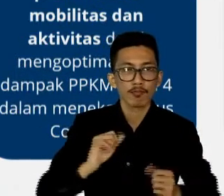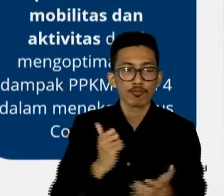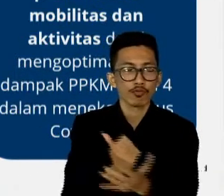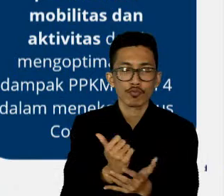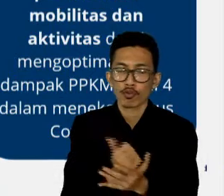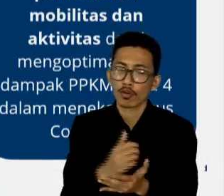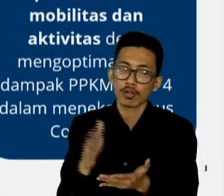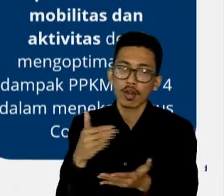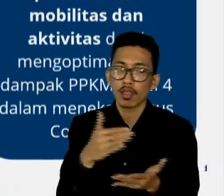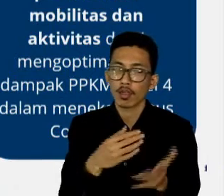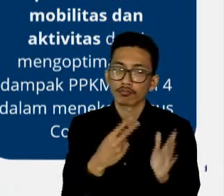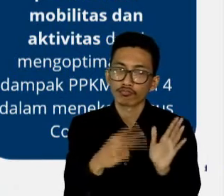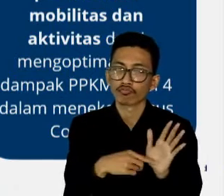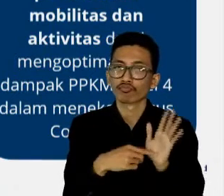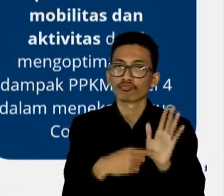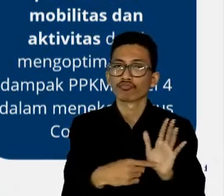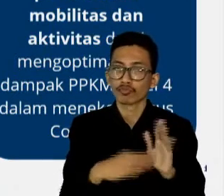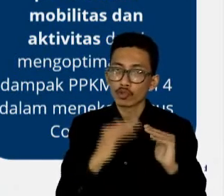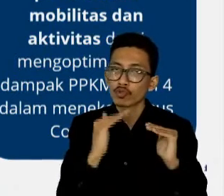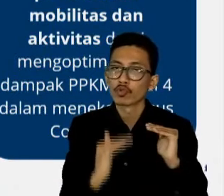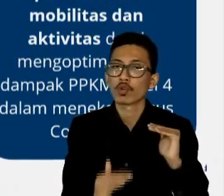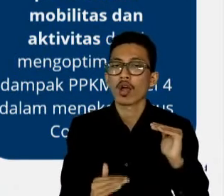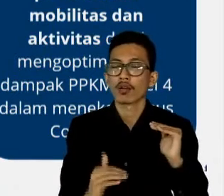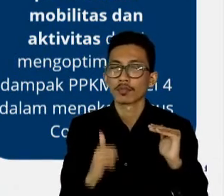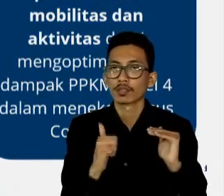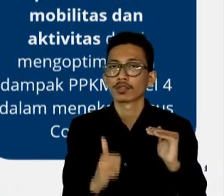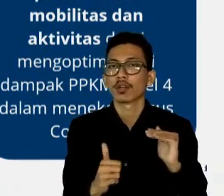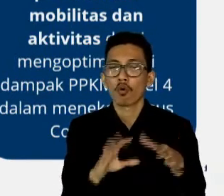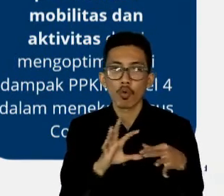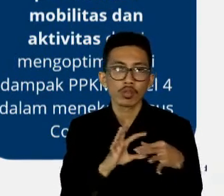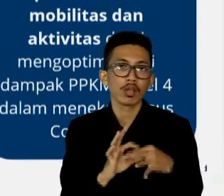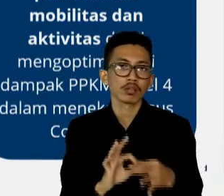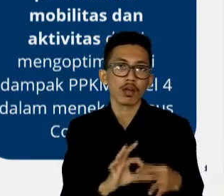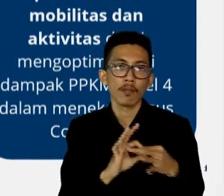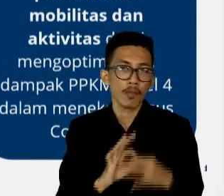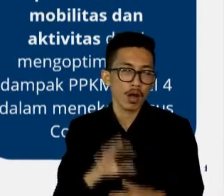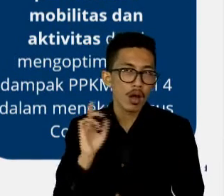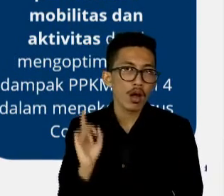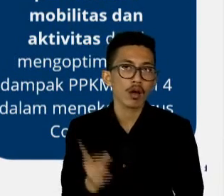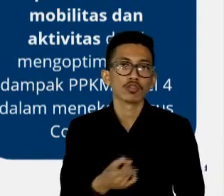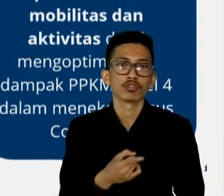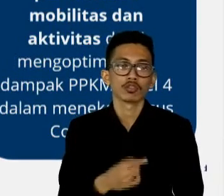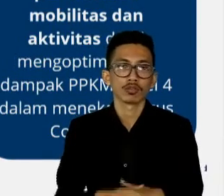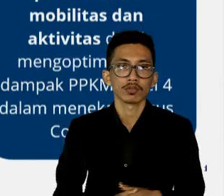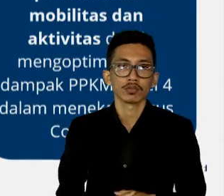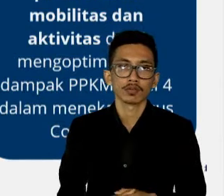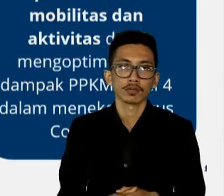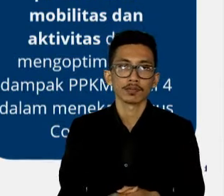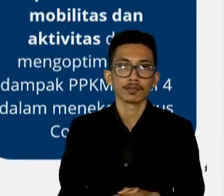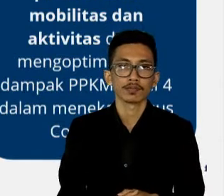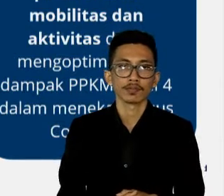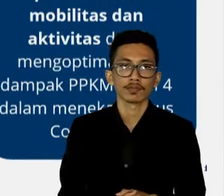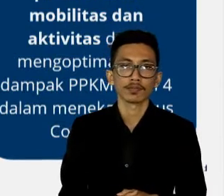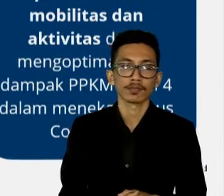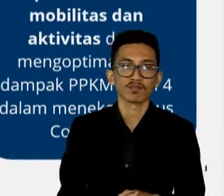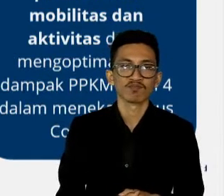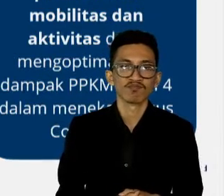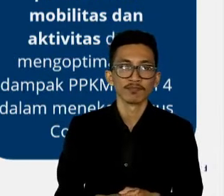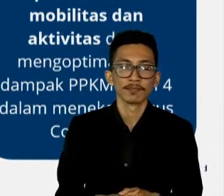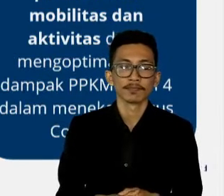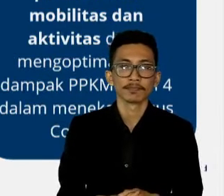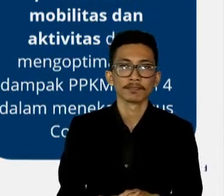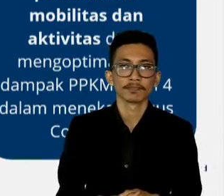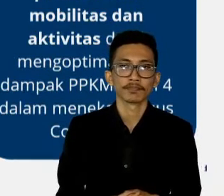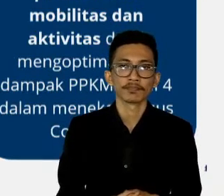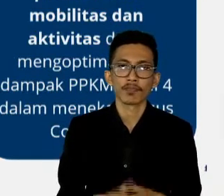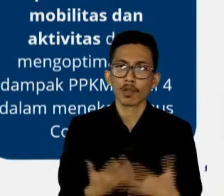dan terlihat. Tapi ini butuh kerjasama seluruh pihak. Nah, itu yang harus kita highlight saat ini. Iya. Jadi ini